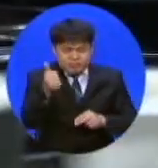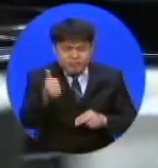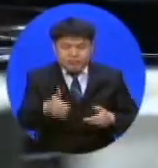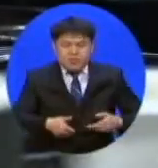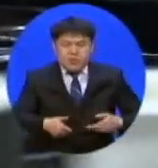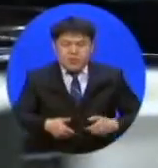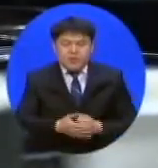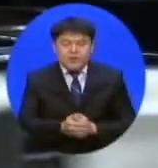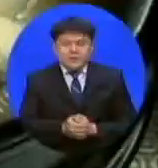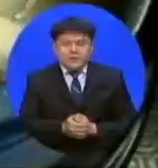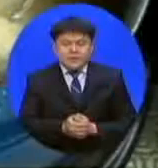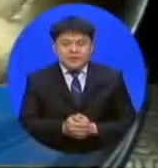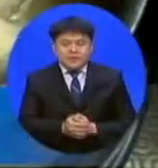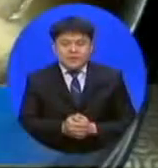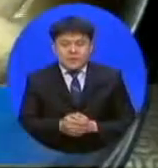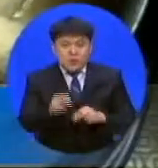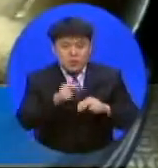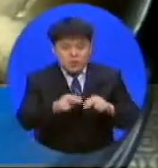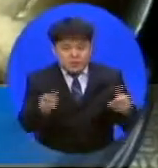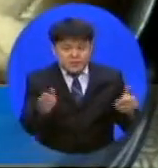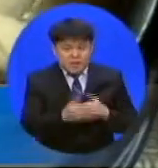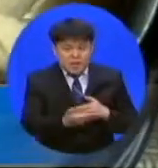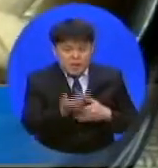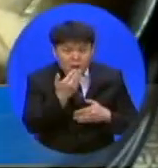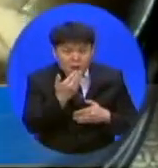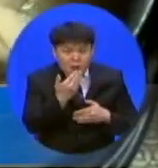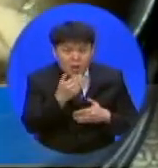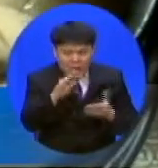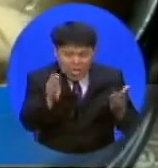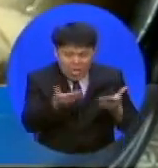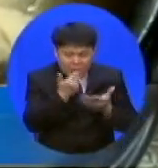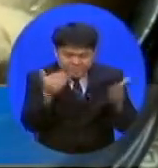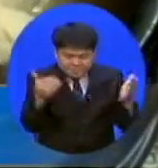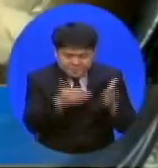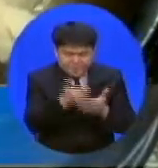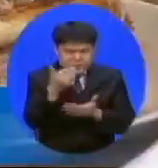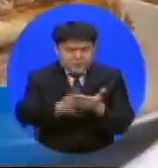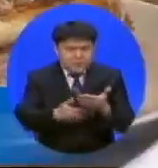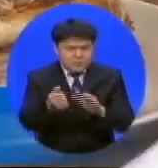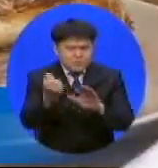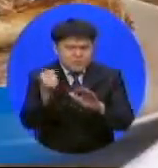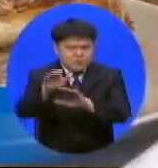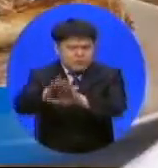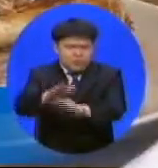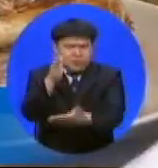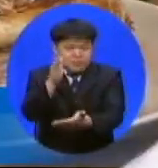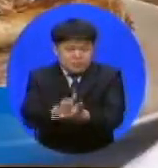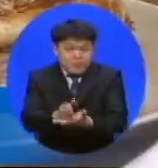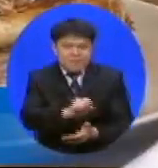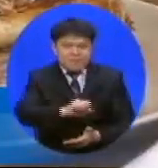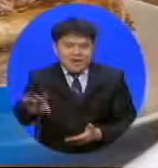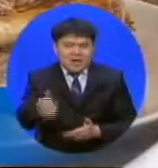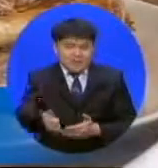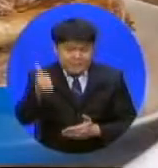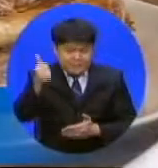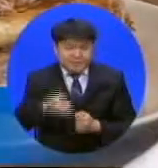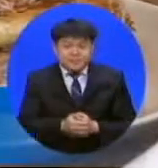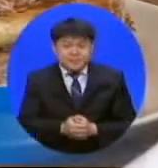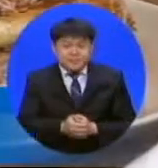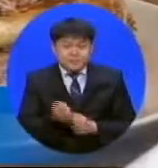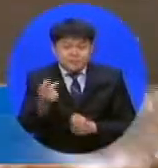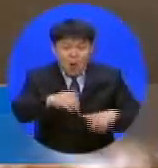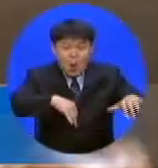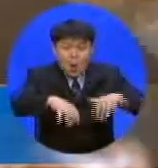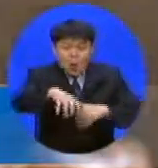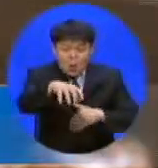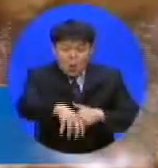기본입니다. 일단 조리된 식품은 바로 드시고 남은 음식을 냉장고에 넣지 마시고 바로 처리하시는 게 좋을 것 같고요.